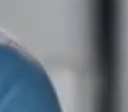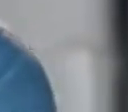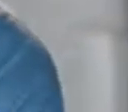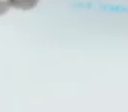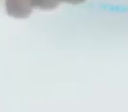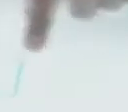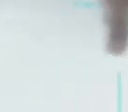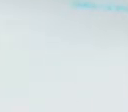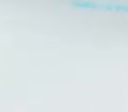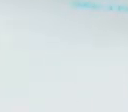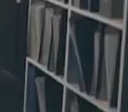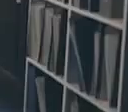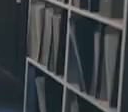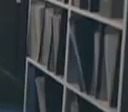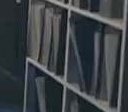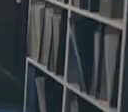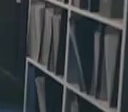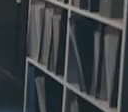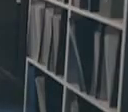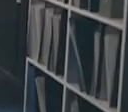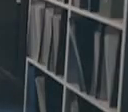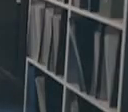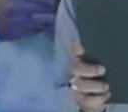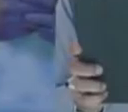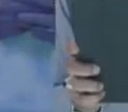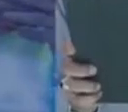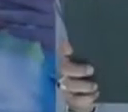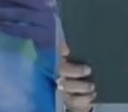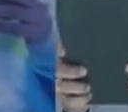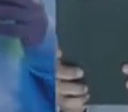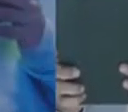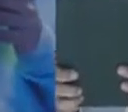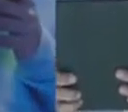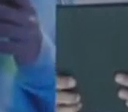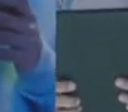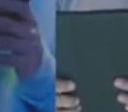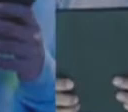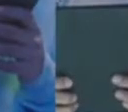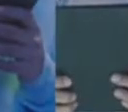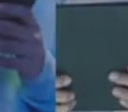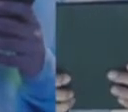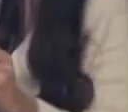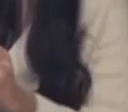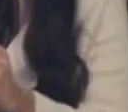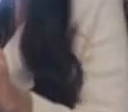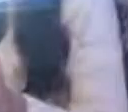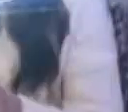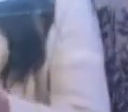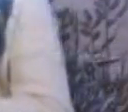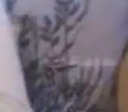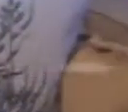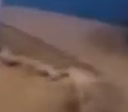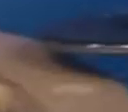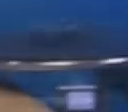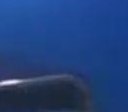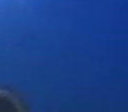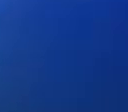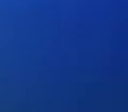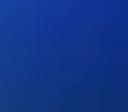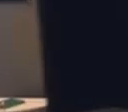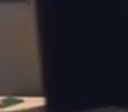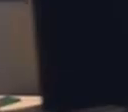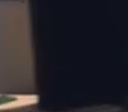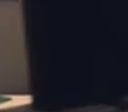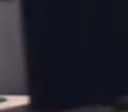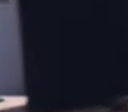لمستقبل لازم كلنا نبنيه سوا، نبنيه بالفكر والمعرفة، لأن التطور والتكنولوجيا هم سلاحنا. لطفلة هتبقى بكرة